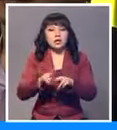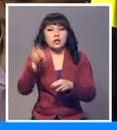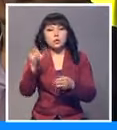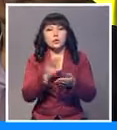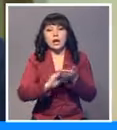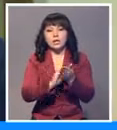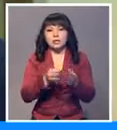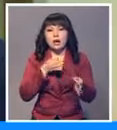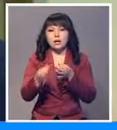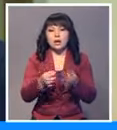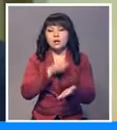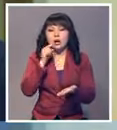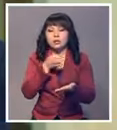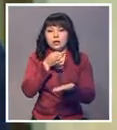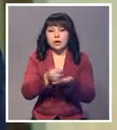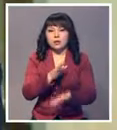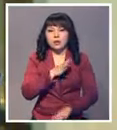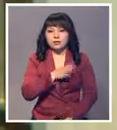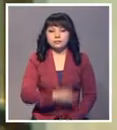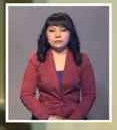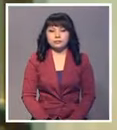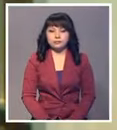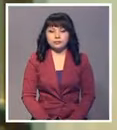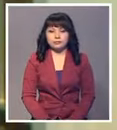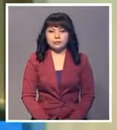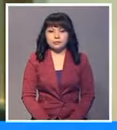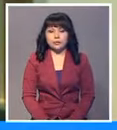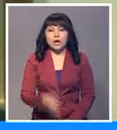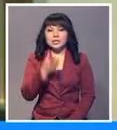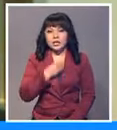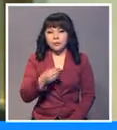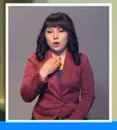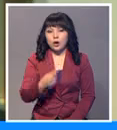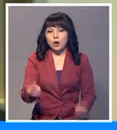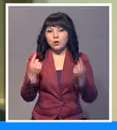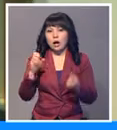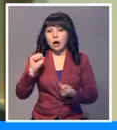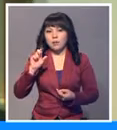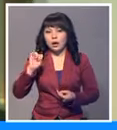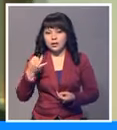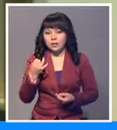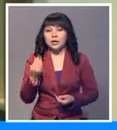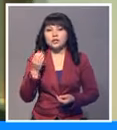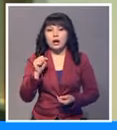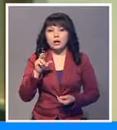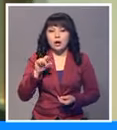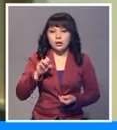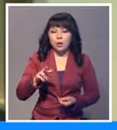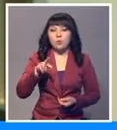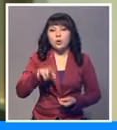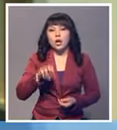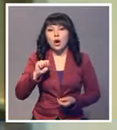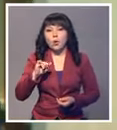берді. Семей деген ұлы Абайдың, Шәкәрімнің, Мұхтар Әуезовтің